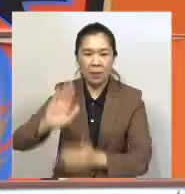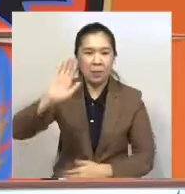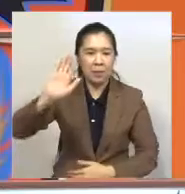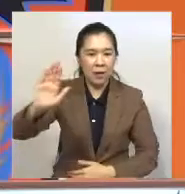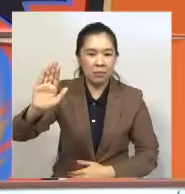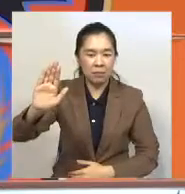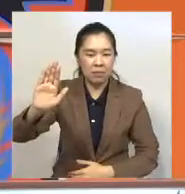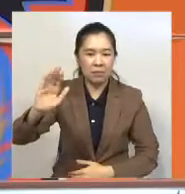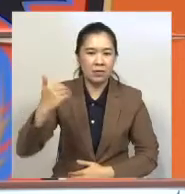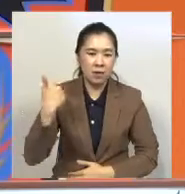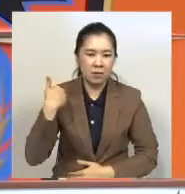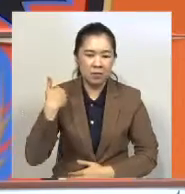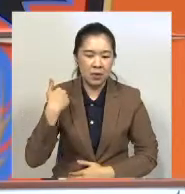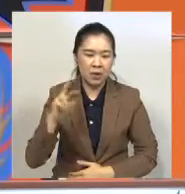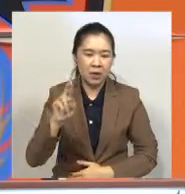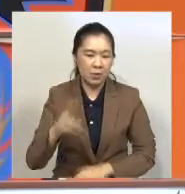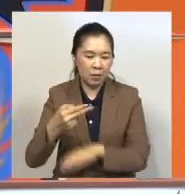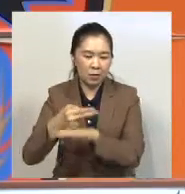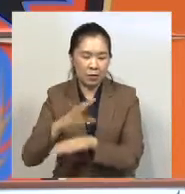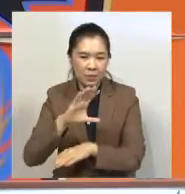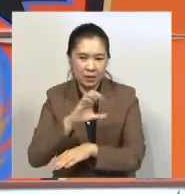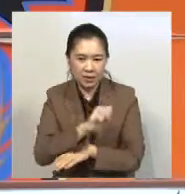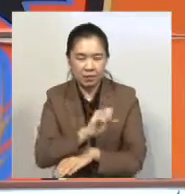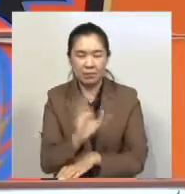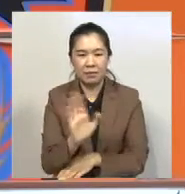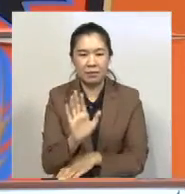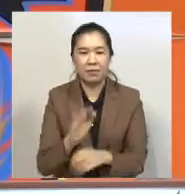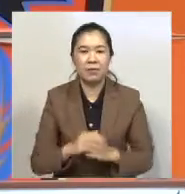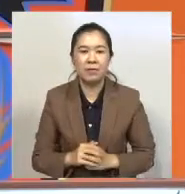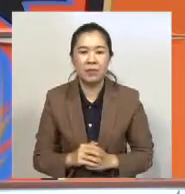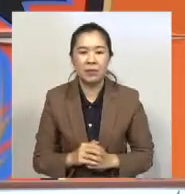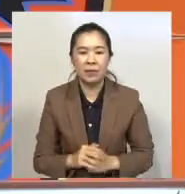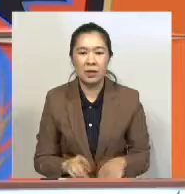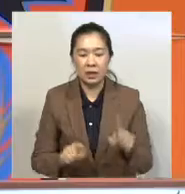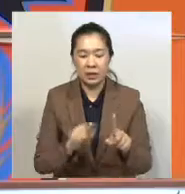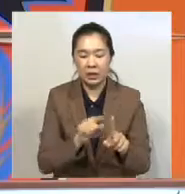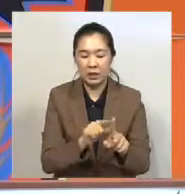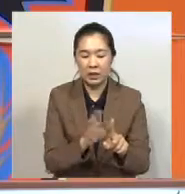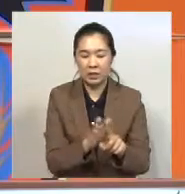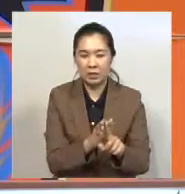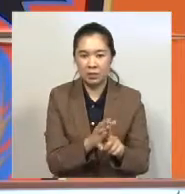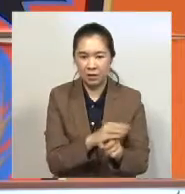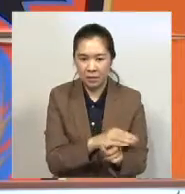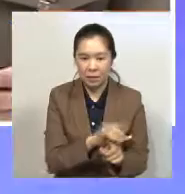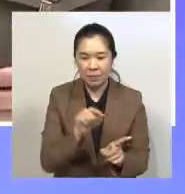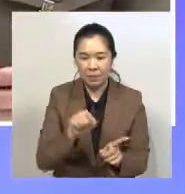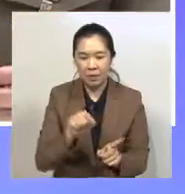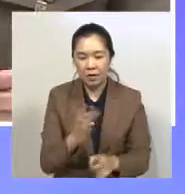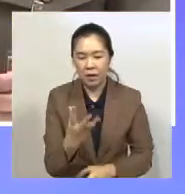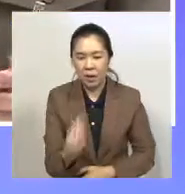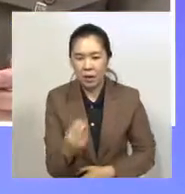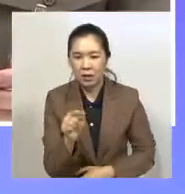คันอื่นเป็นไปได้เหมือนกันหมวดนี้นะเลขหนึ่งหายไปกลายเป็นสามเลขเช็คออกมาแ